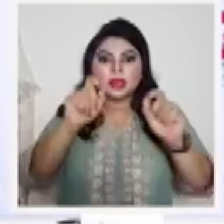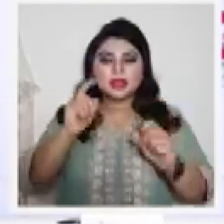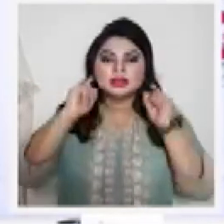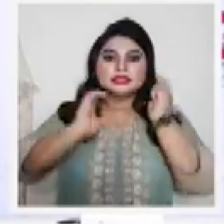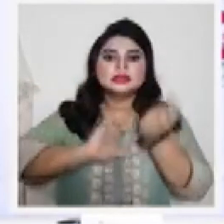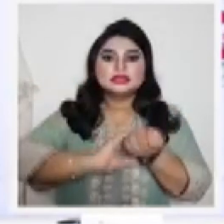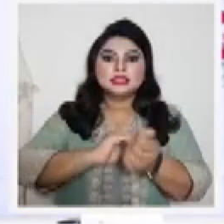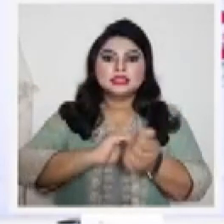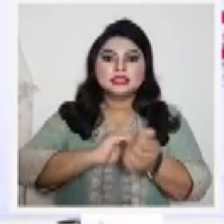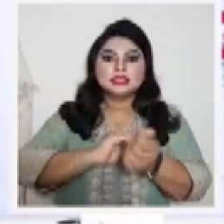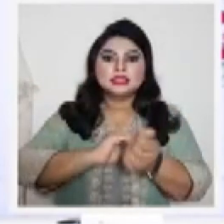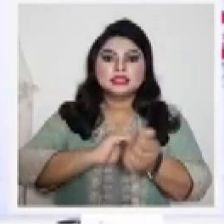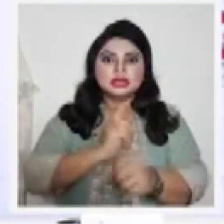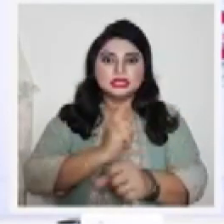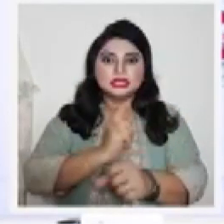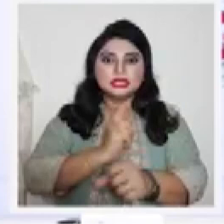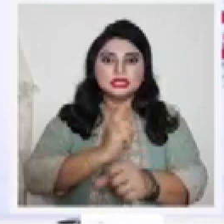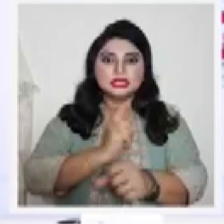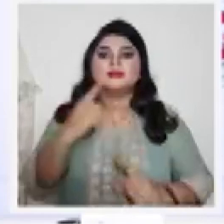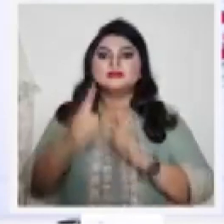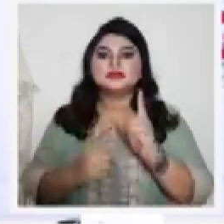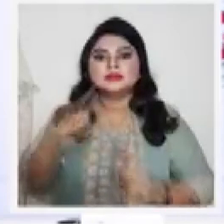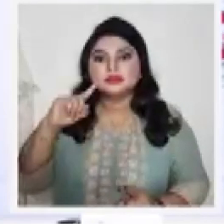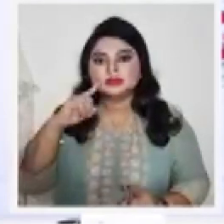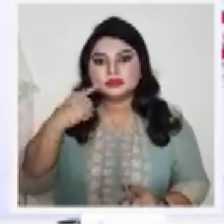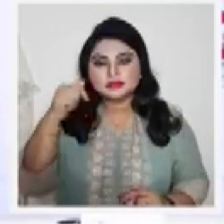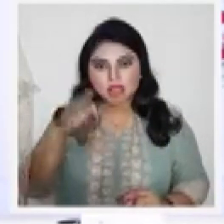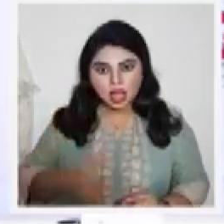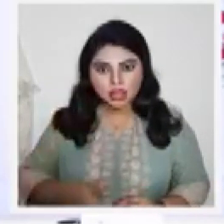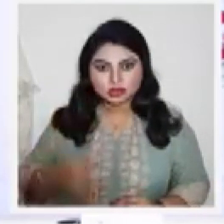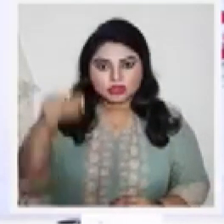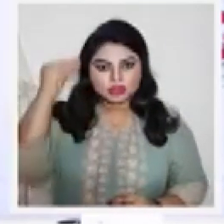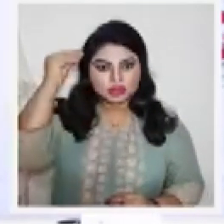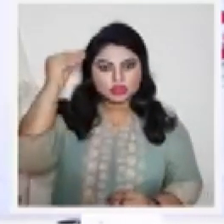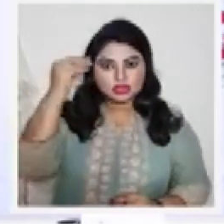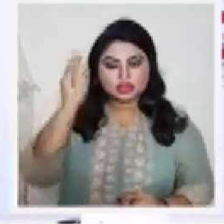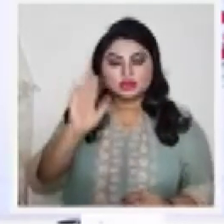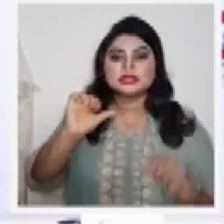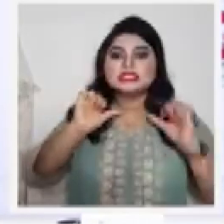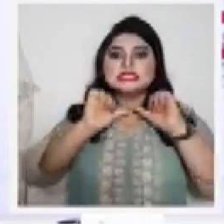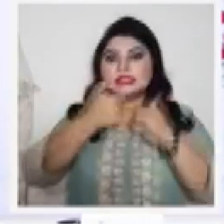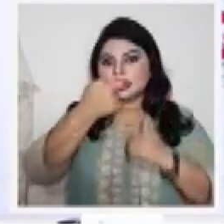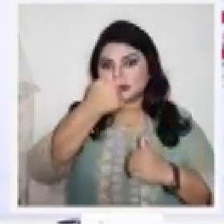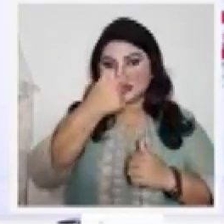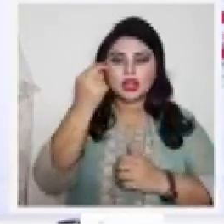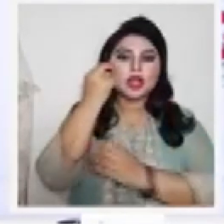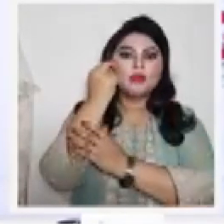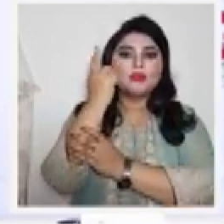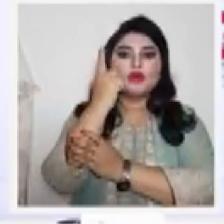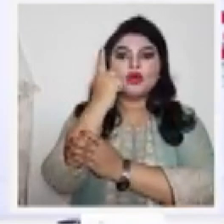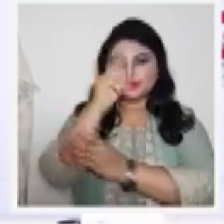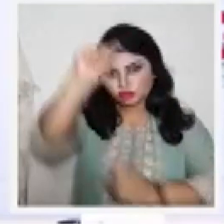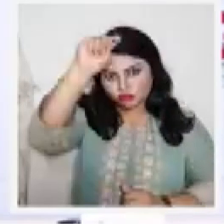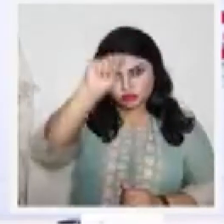হয়েছি। তবে আজ শুরুতেই স্মরণ করব জাতির পিতা বঙ্গবন্ধু শেখ মুজিবুর রহমানের